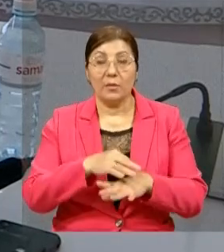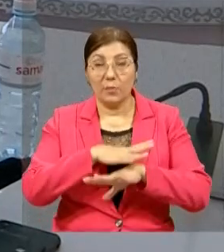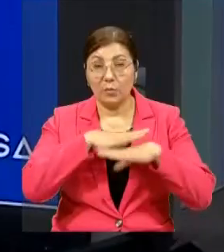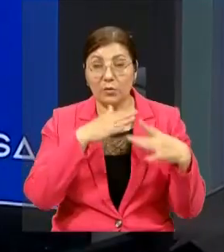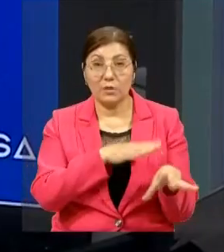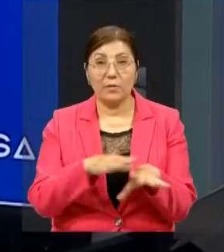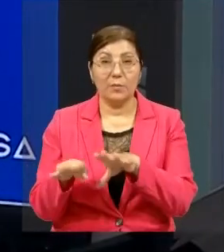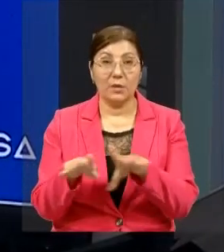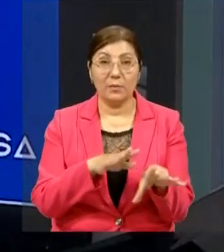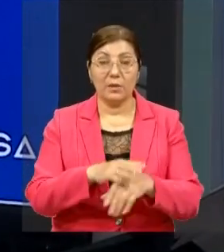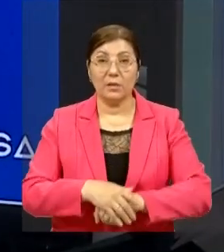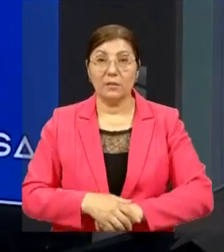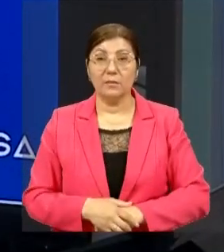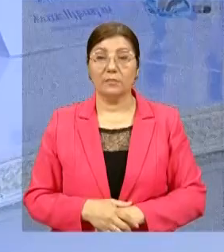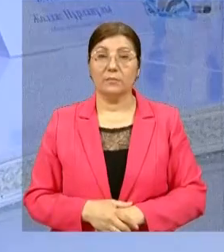мерой